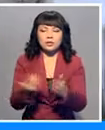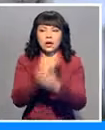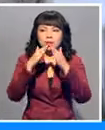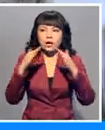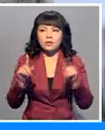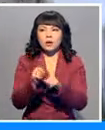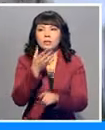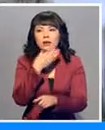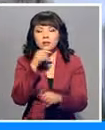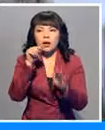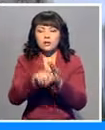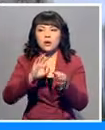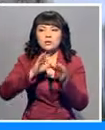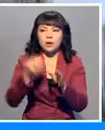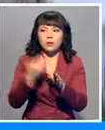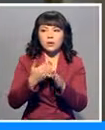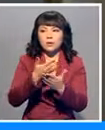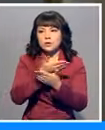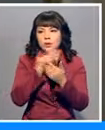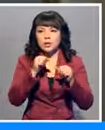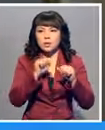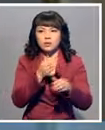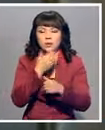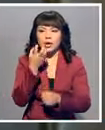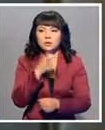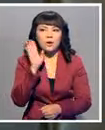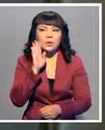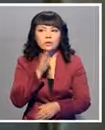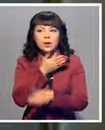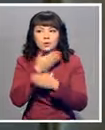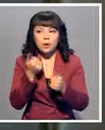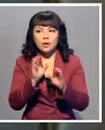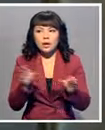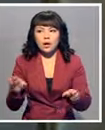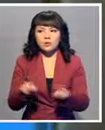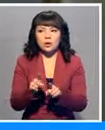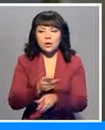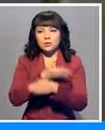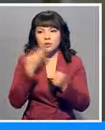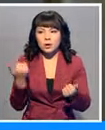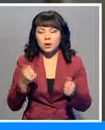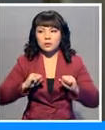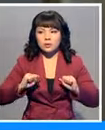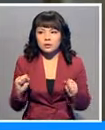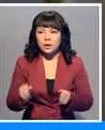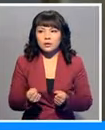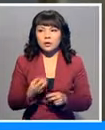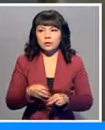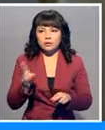сәні демесең, қалқа болар қауқары жоқ. Не ыстық су қолданбаймыз, не отопление жөнді қолданбаймыз.